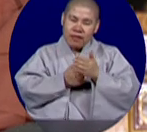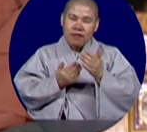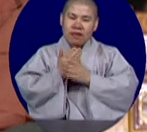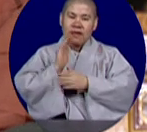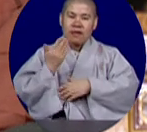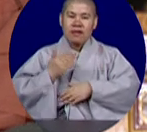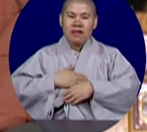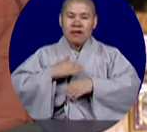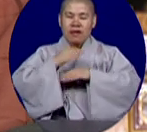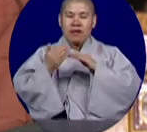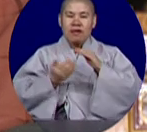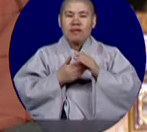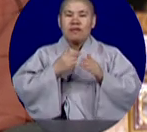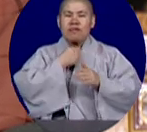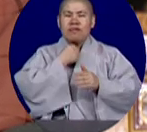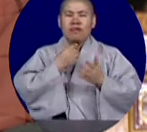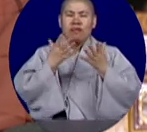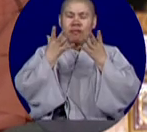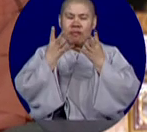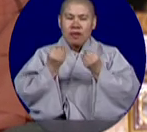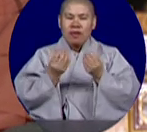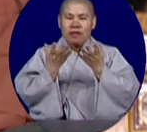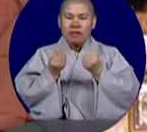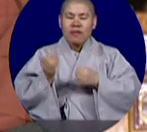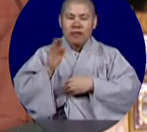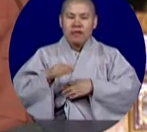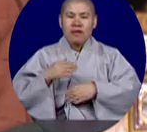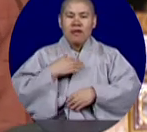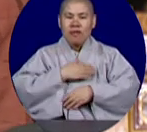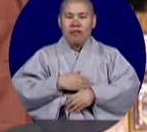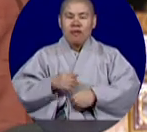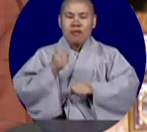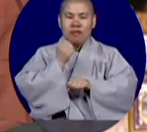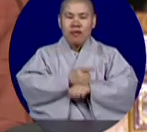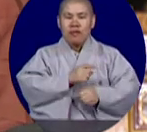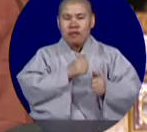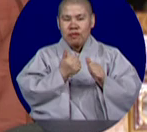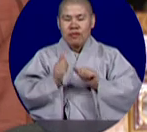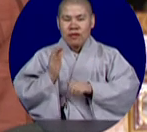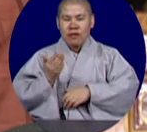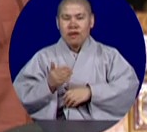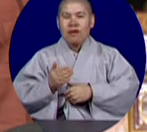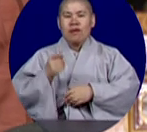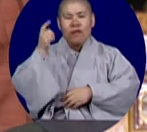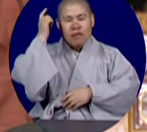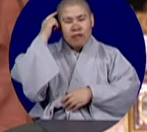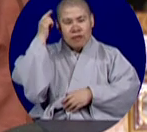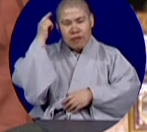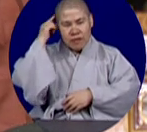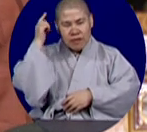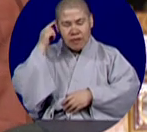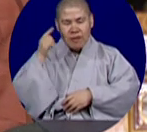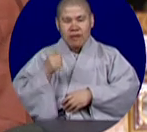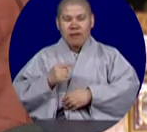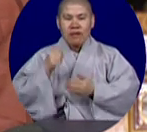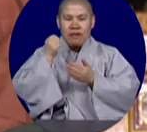내가 이루고 싶은 건 태산같이 많은데 몸은 벌써 죽는다. 이게 어쩐 일인가 이래가지고 아이고 하고 우는